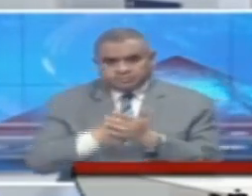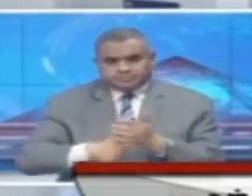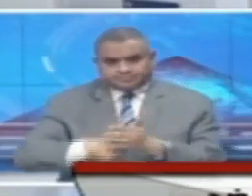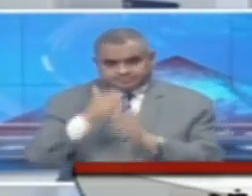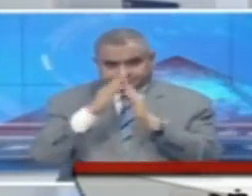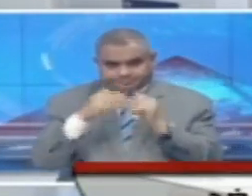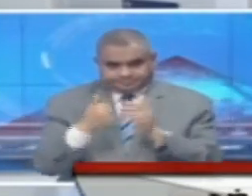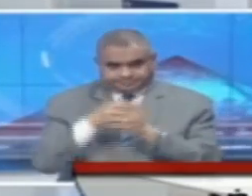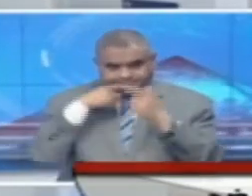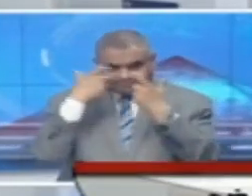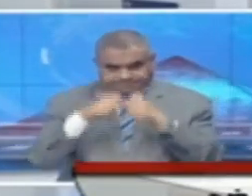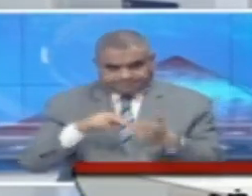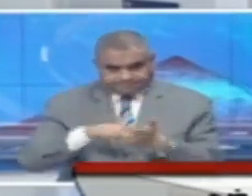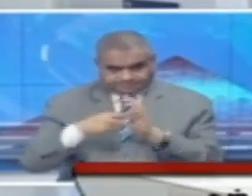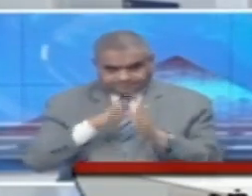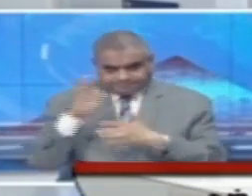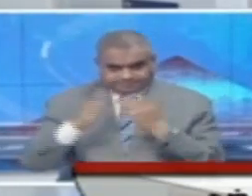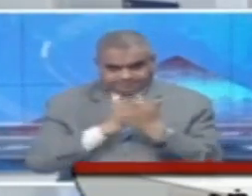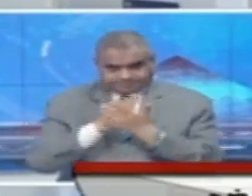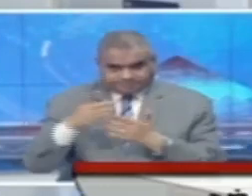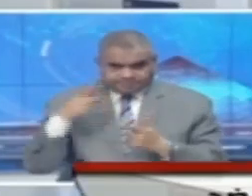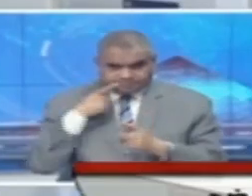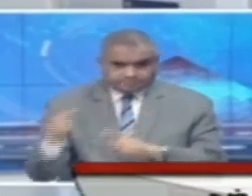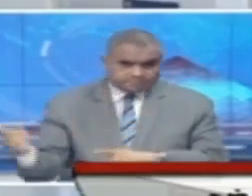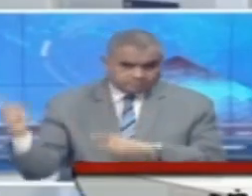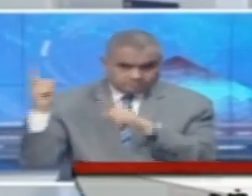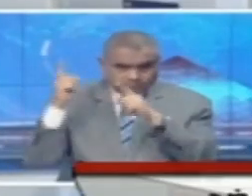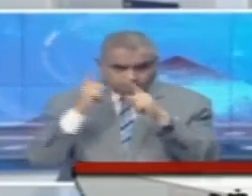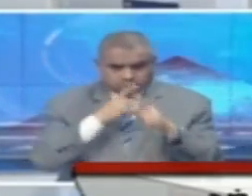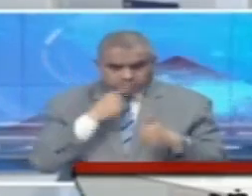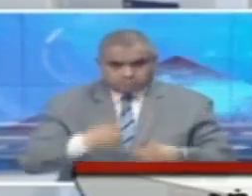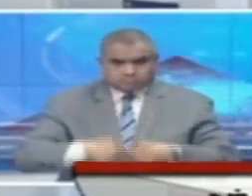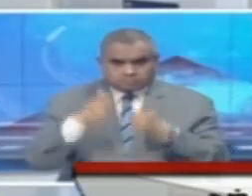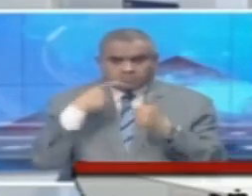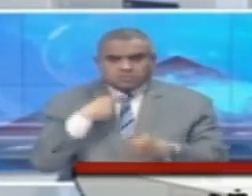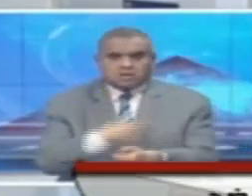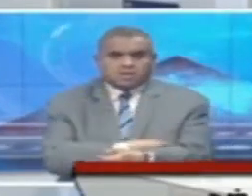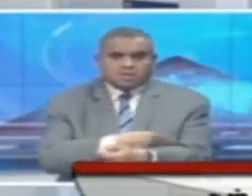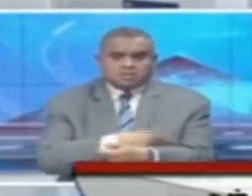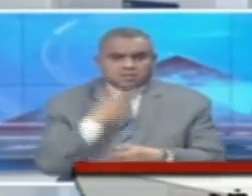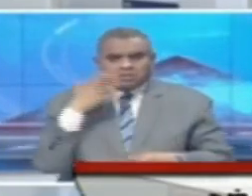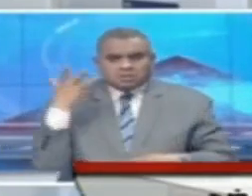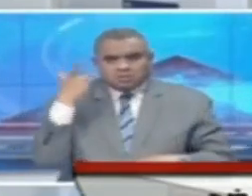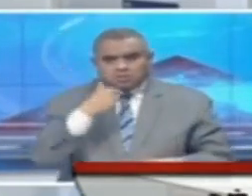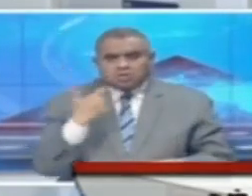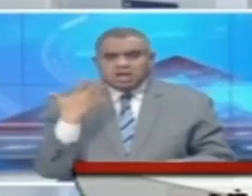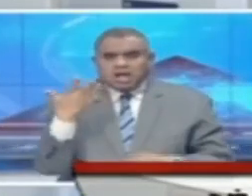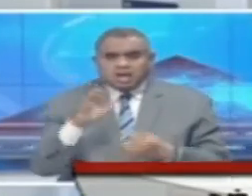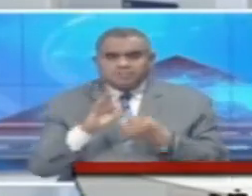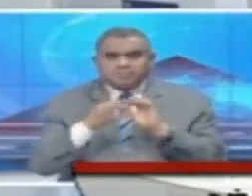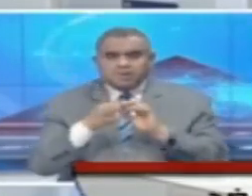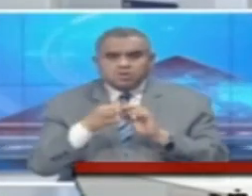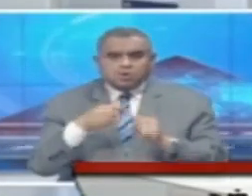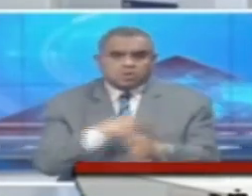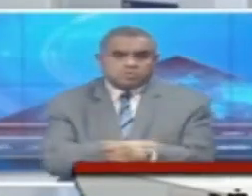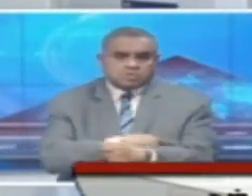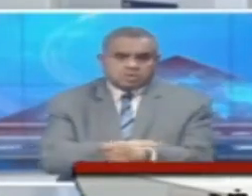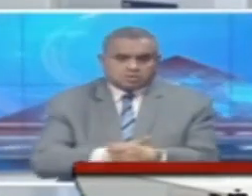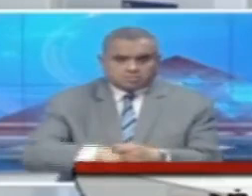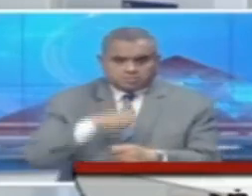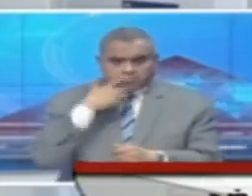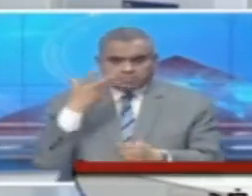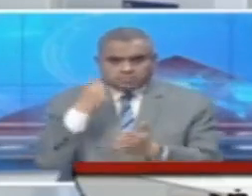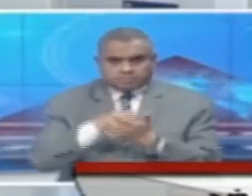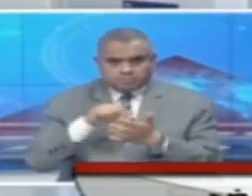خلال الدولة المصرية، حيث تم حتى الآن تطعيم ما يقرب من 5 مليون مواطن وصل